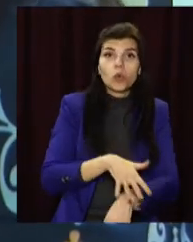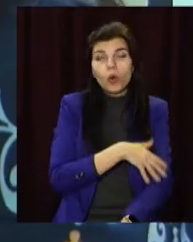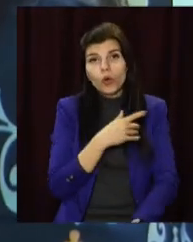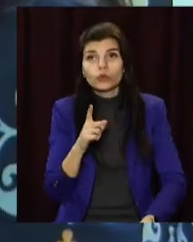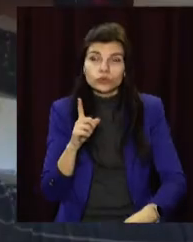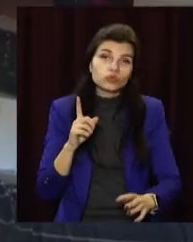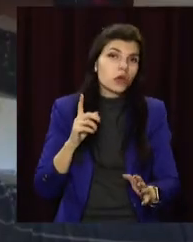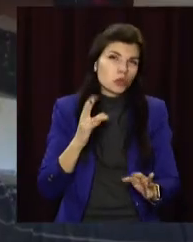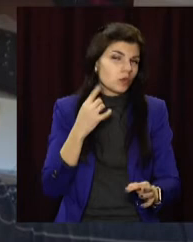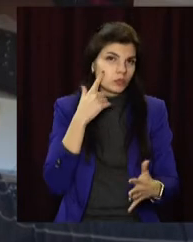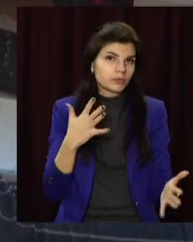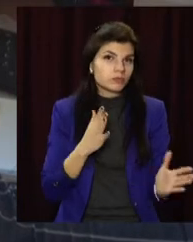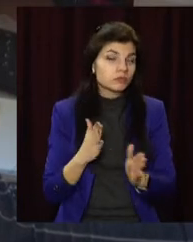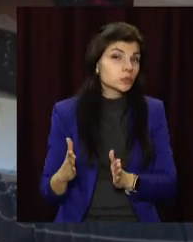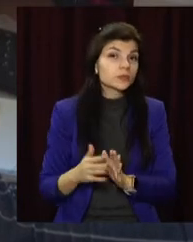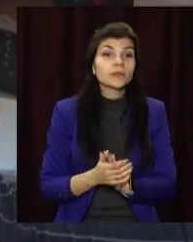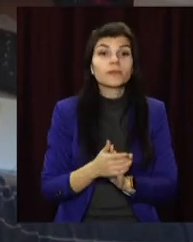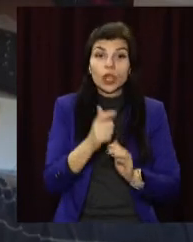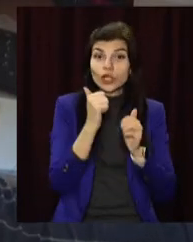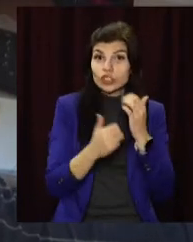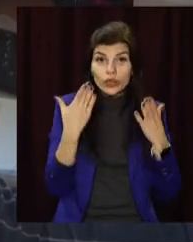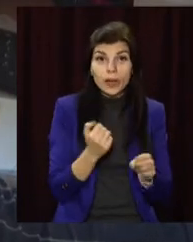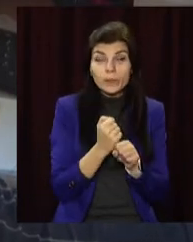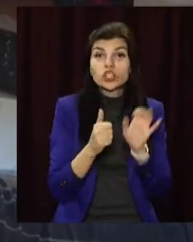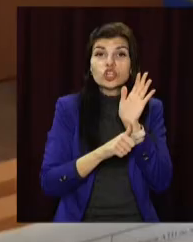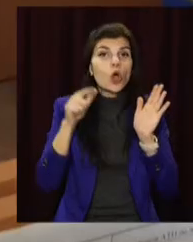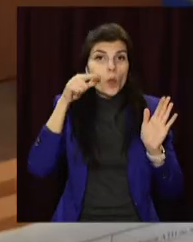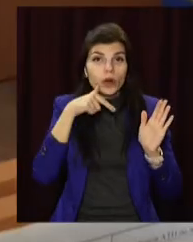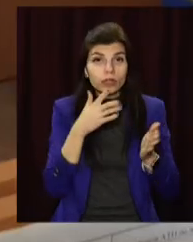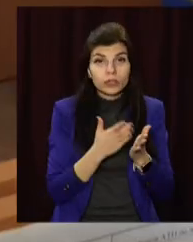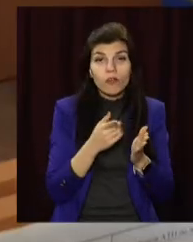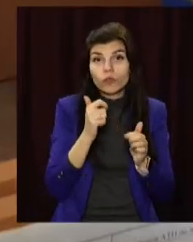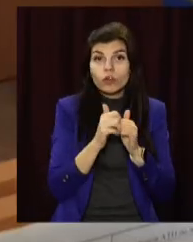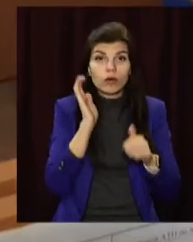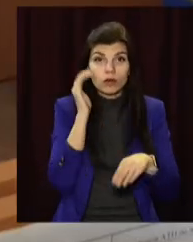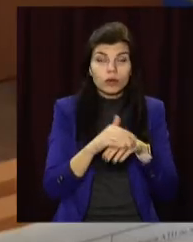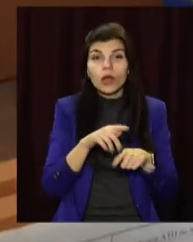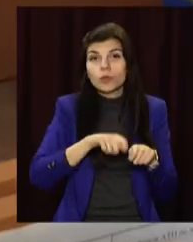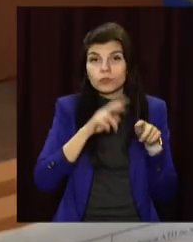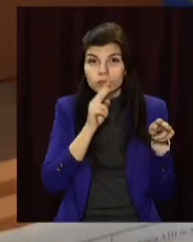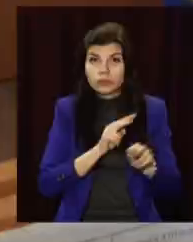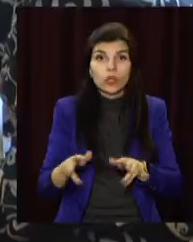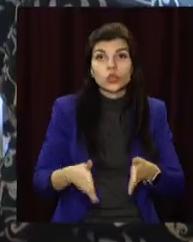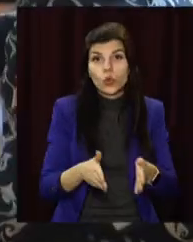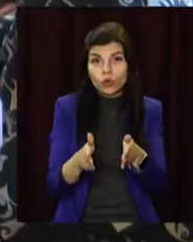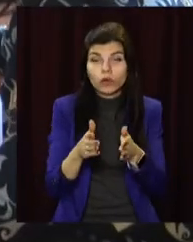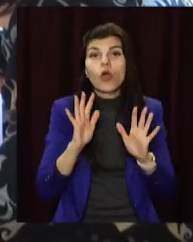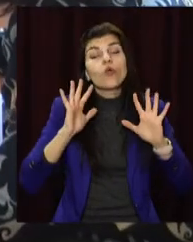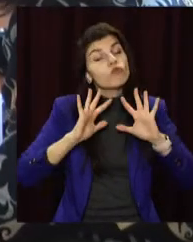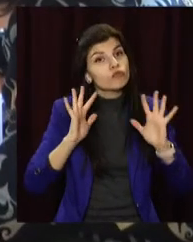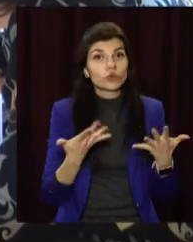останні відправлення. В електронній диспетчерській щодня працюють 6 операторів. Вони цілодобово стежать за дорогами. І раптом